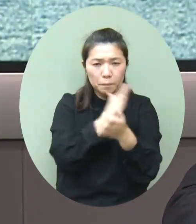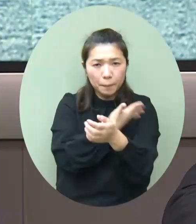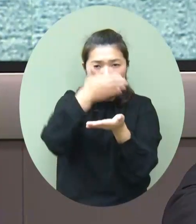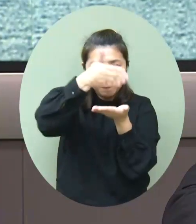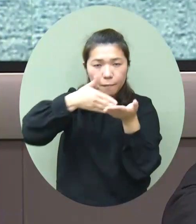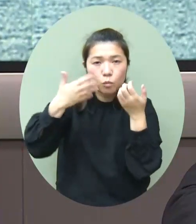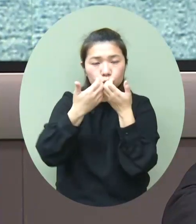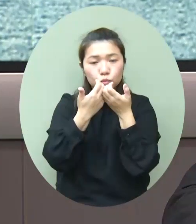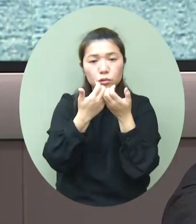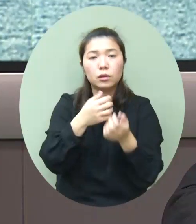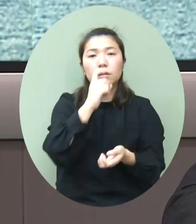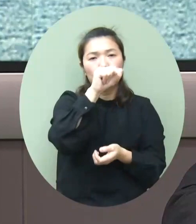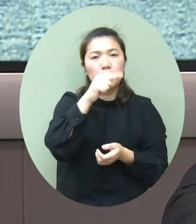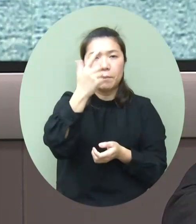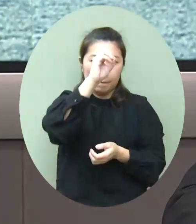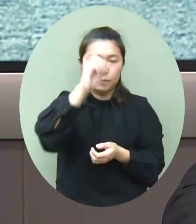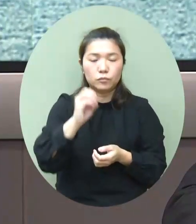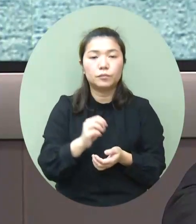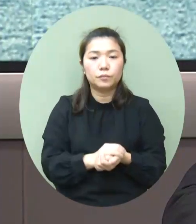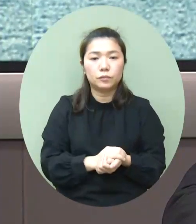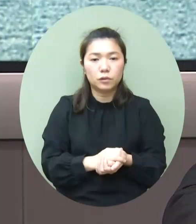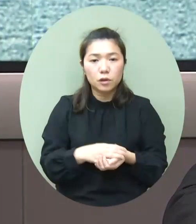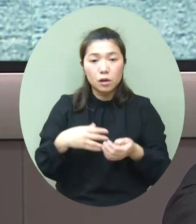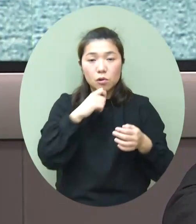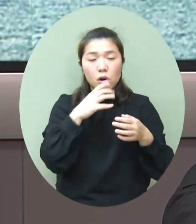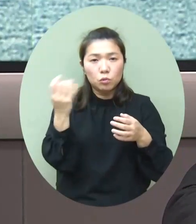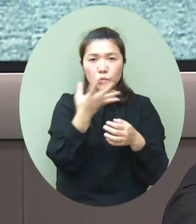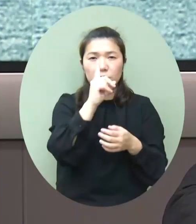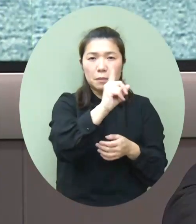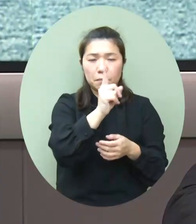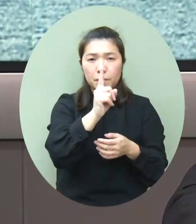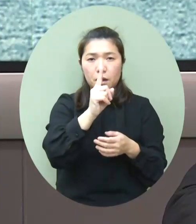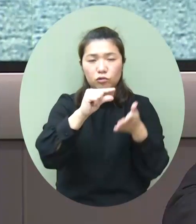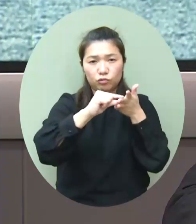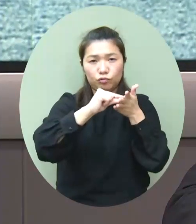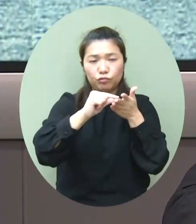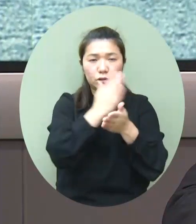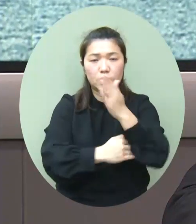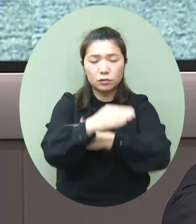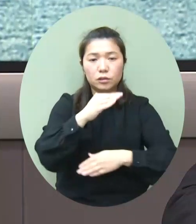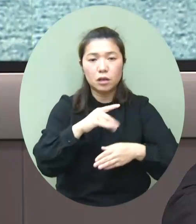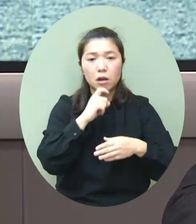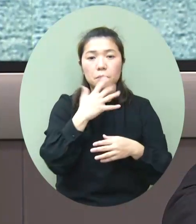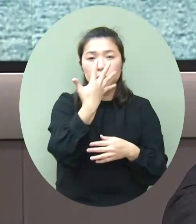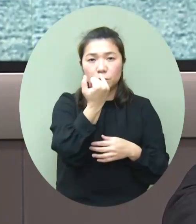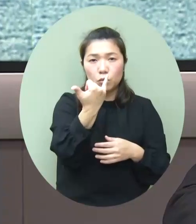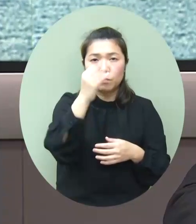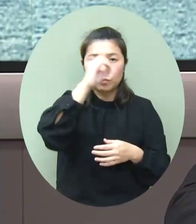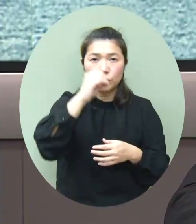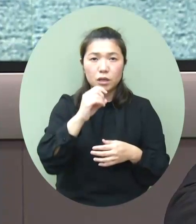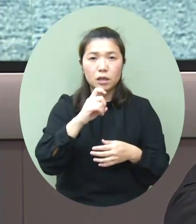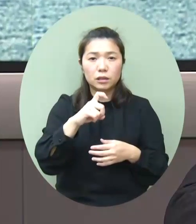体的员工9.8%，大概100家的残疾人，就是大概